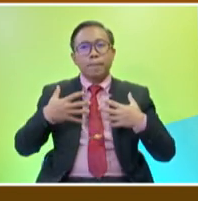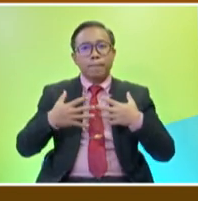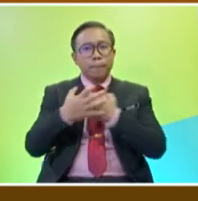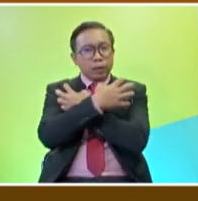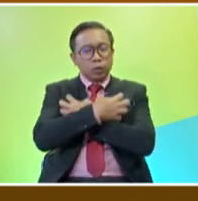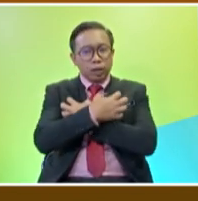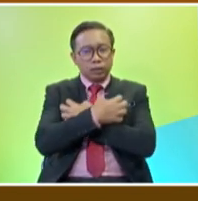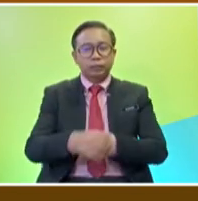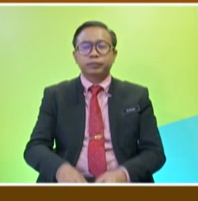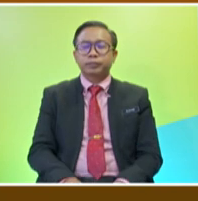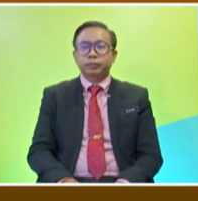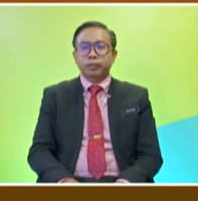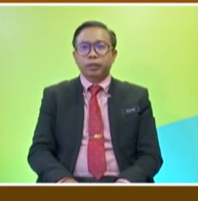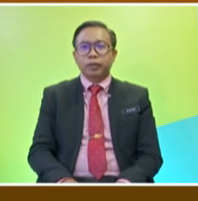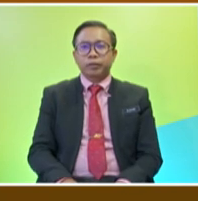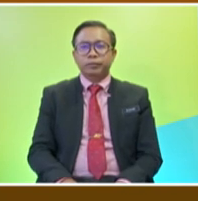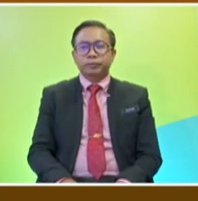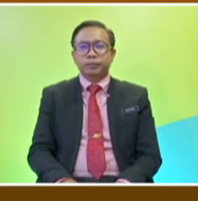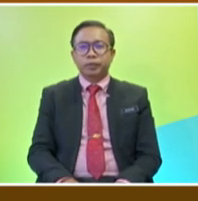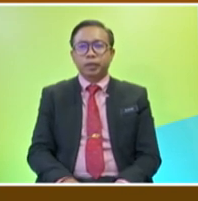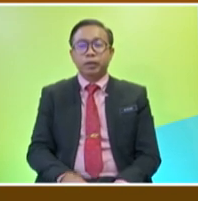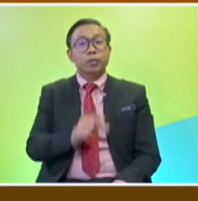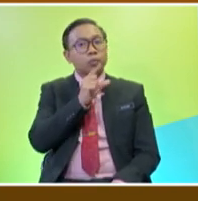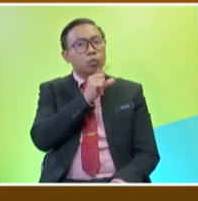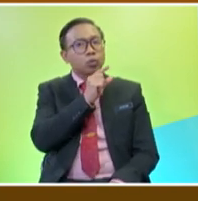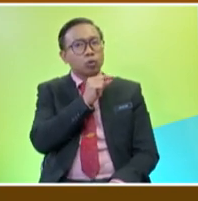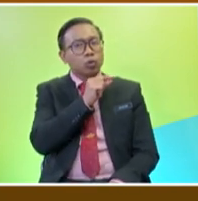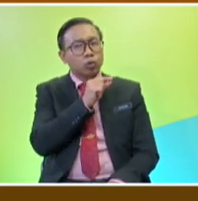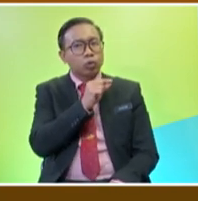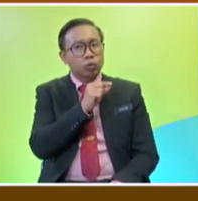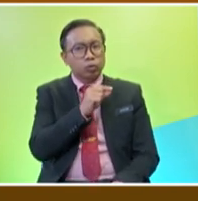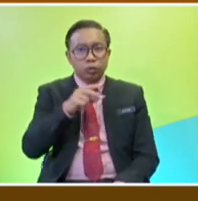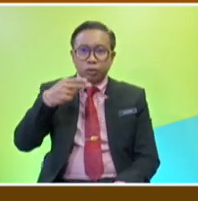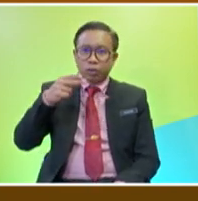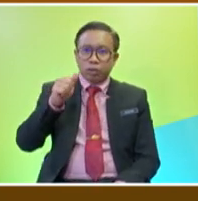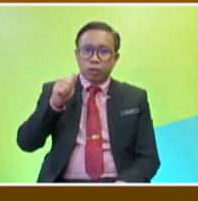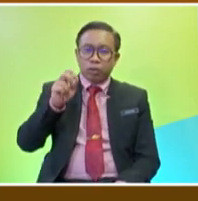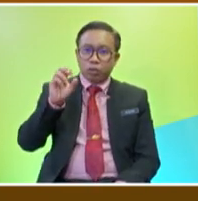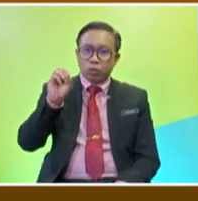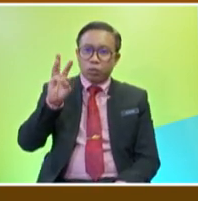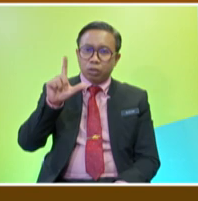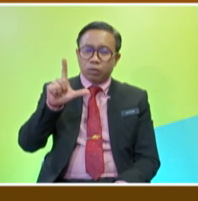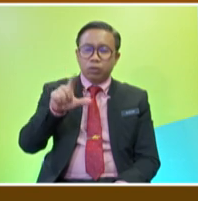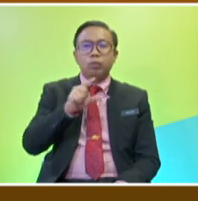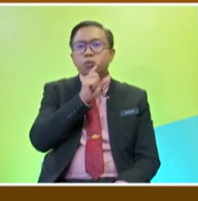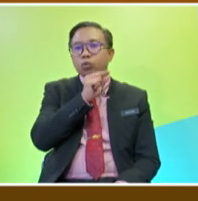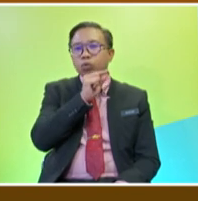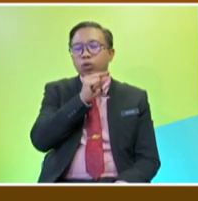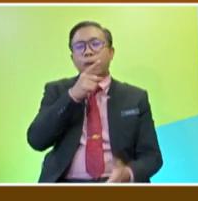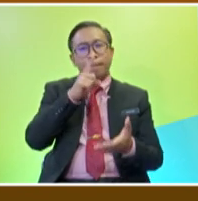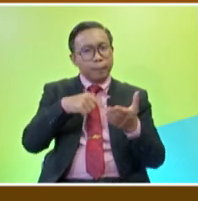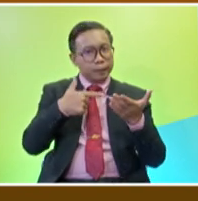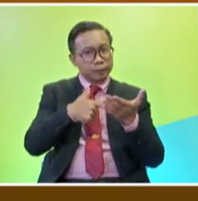tupai merah kemudian burung contohnya burung lah Burung Hantu Belatuk burung blue J dan burung reven